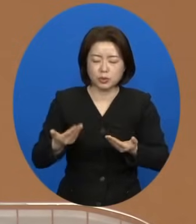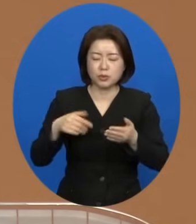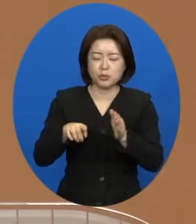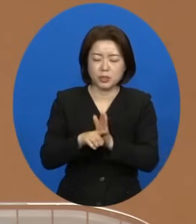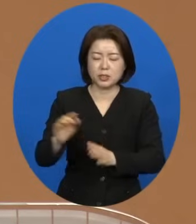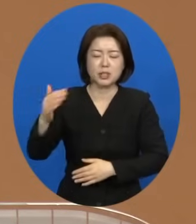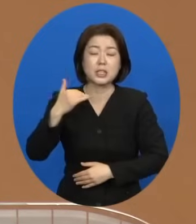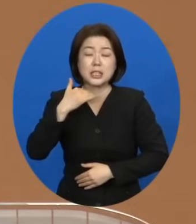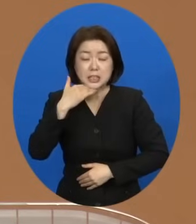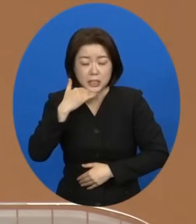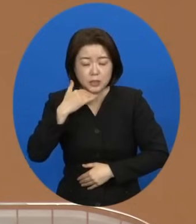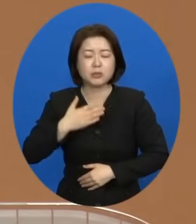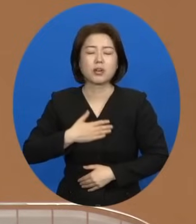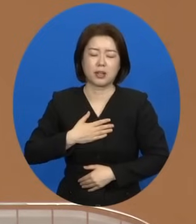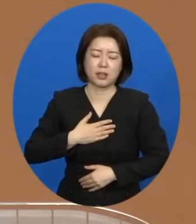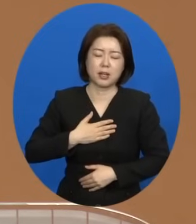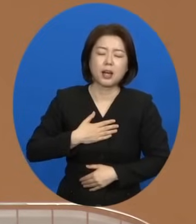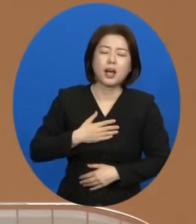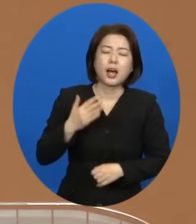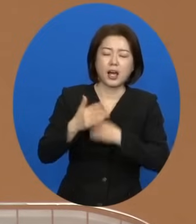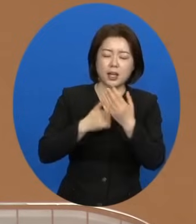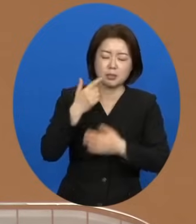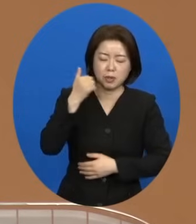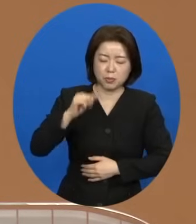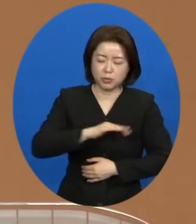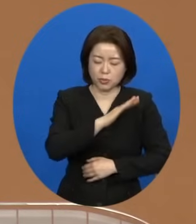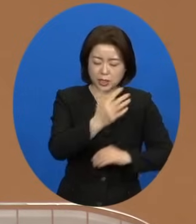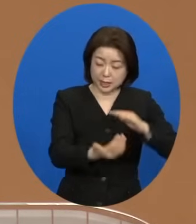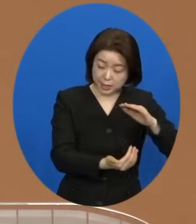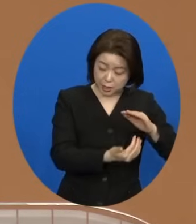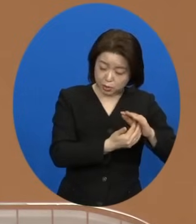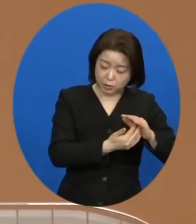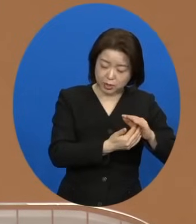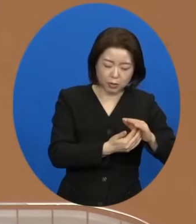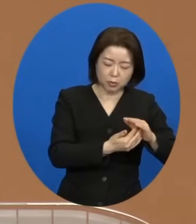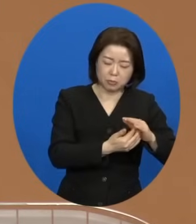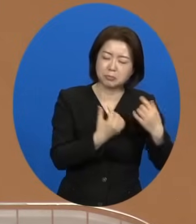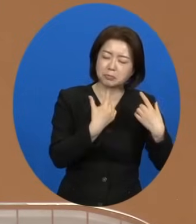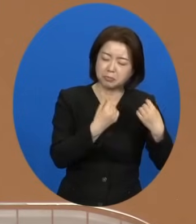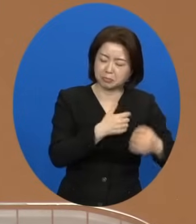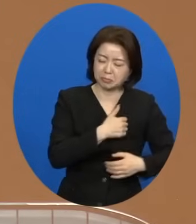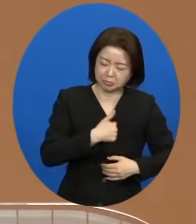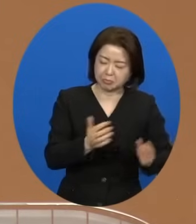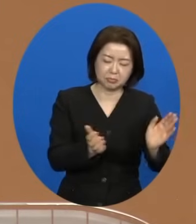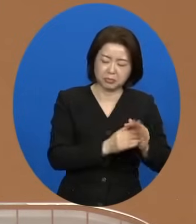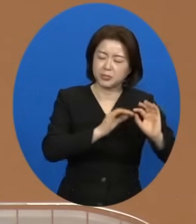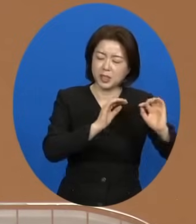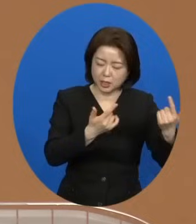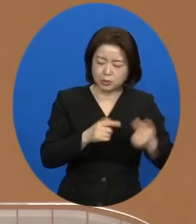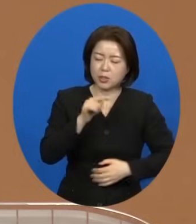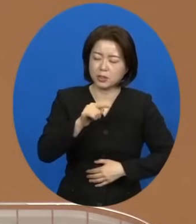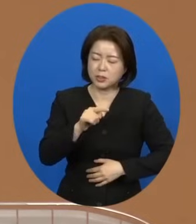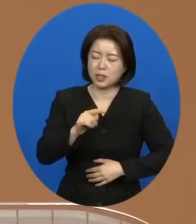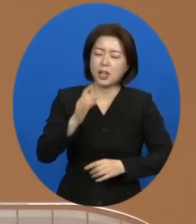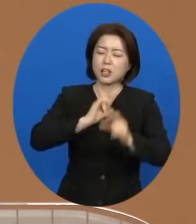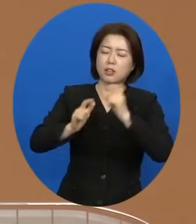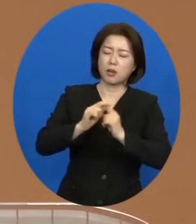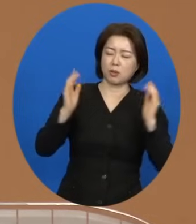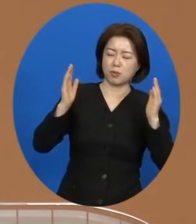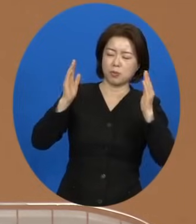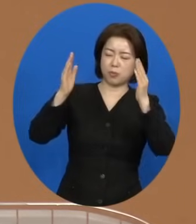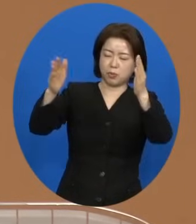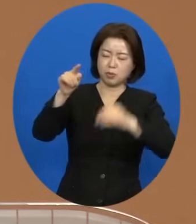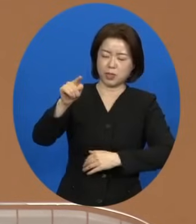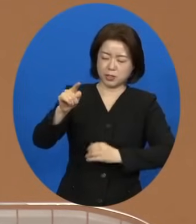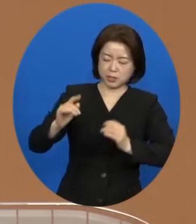하였습니다 아버지 하나님 우리가 완전히 다 이었다라고 여기지 않게 해주시고 하나님 대를 향하여서 달려나가며 계속해서 한금